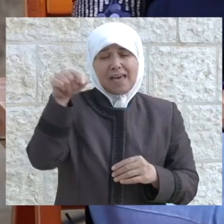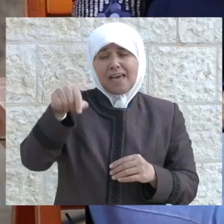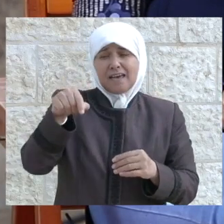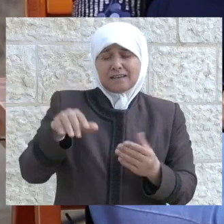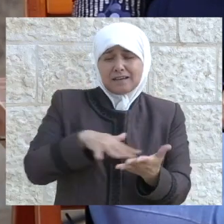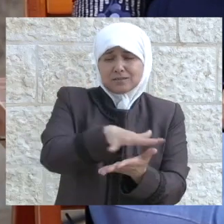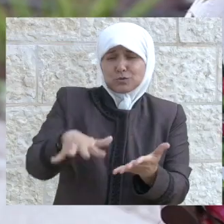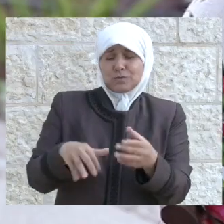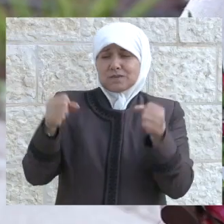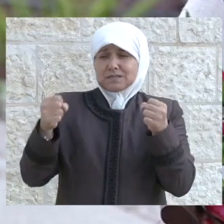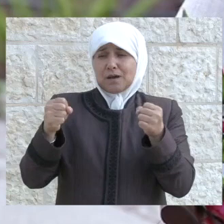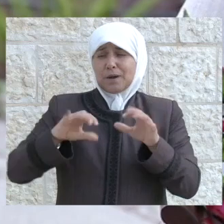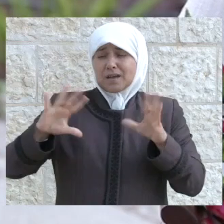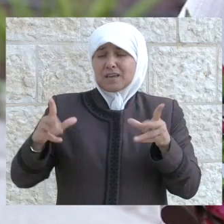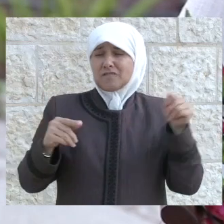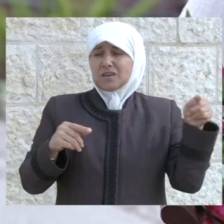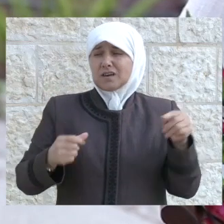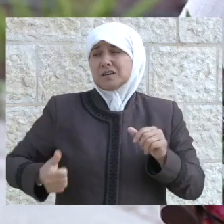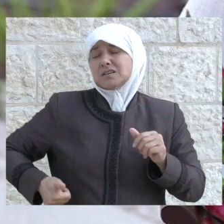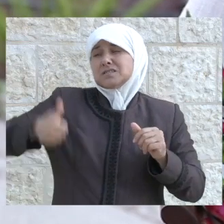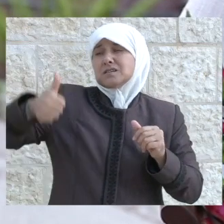مع الوضع اللي أنت فيه؟